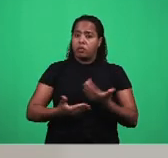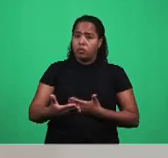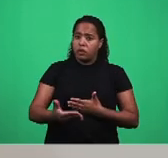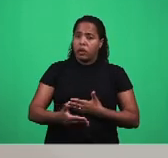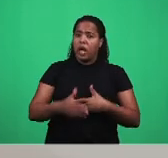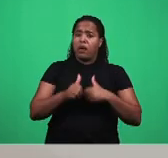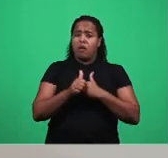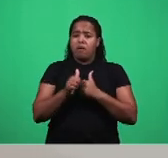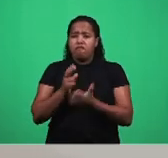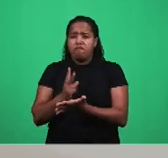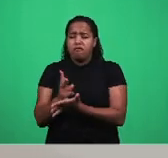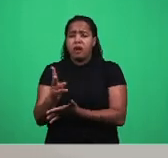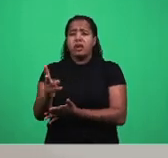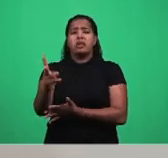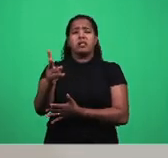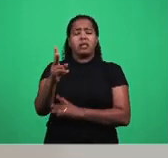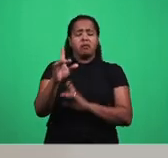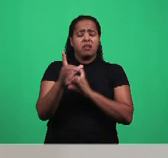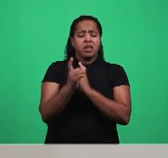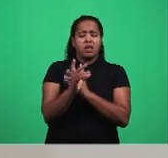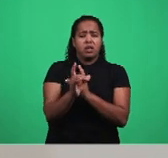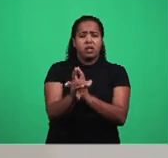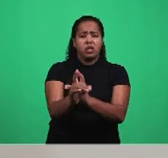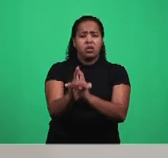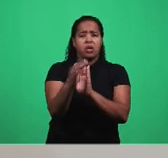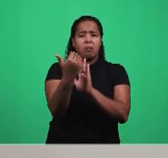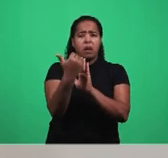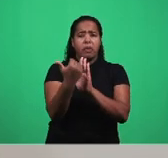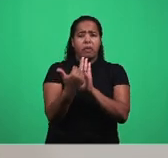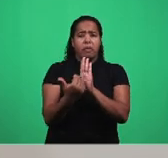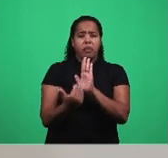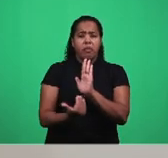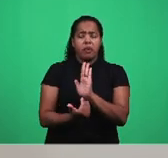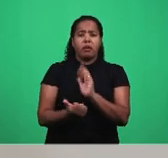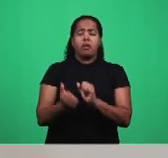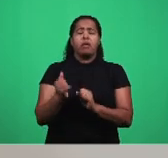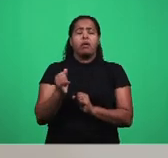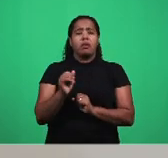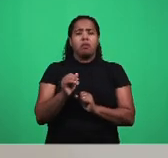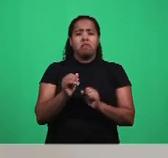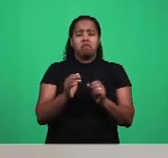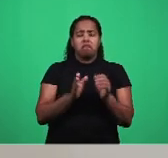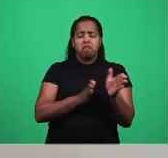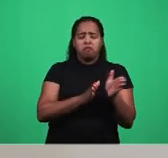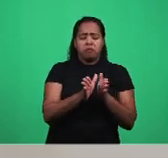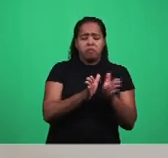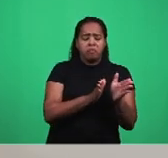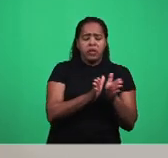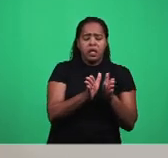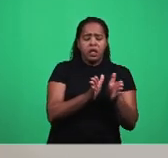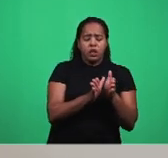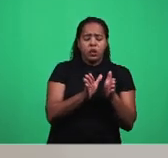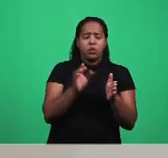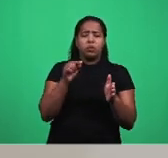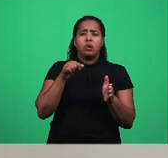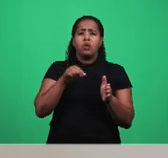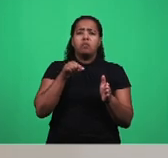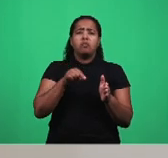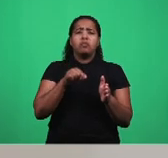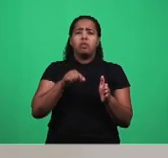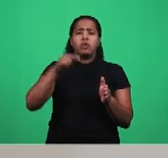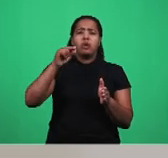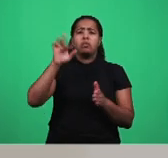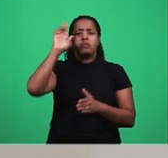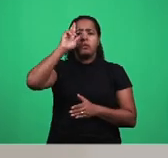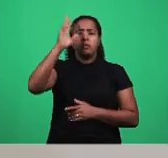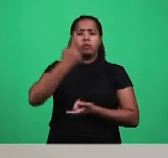séquence doctrinaire. Nous sommes entrés dans une période par